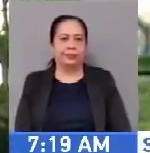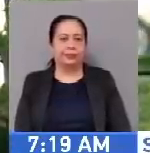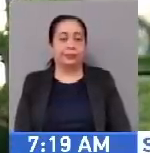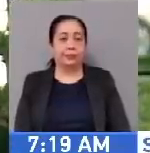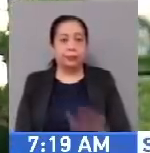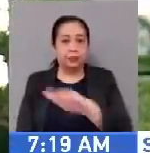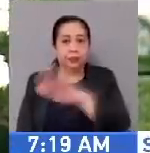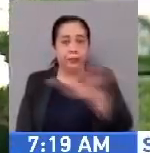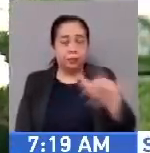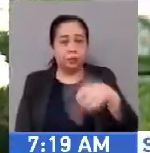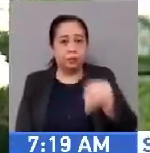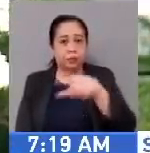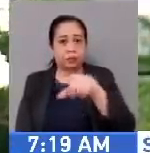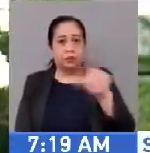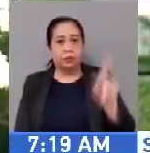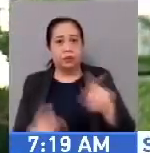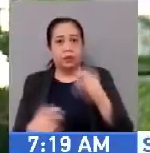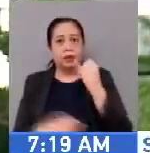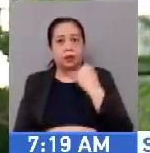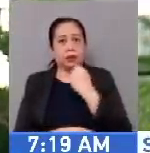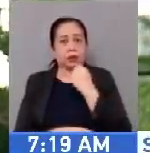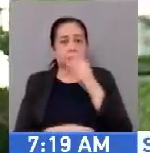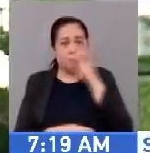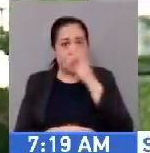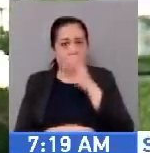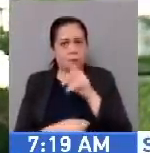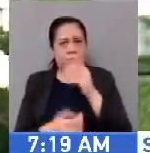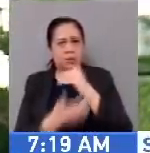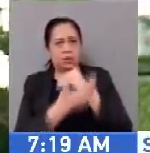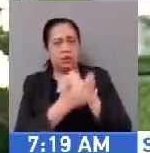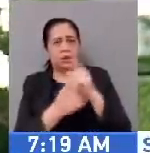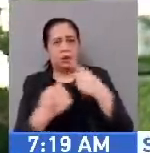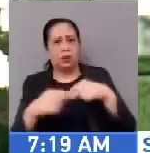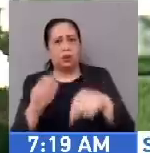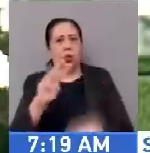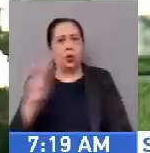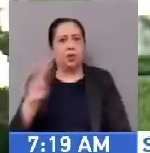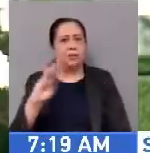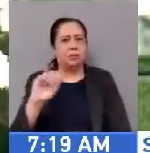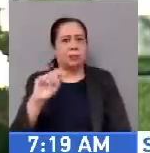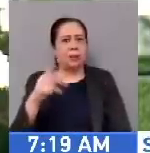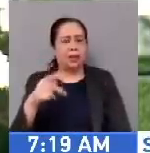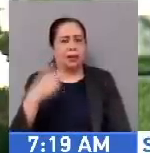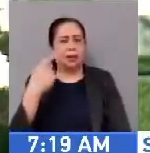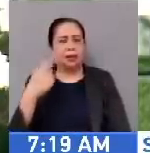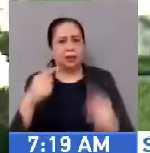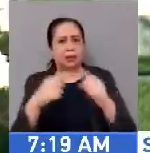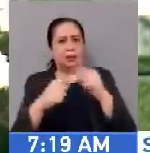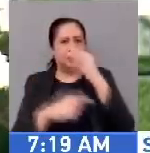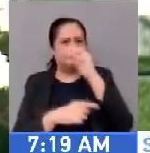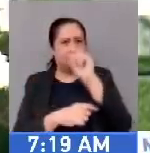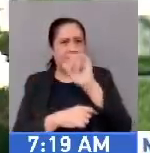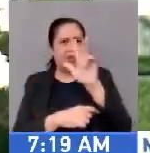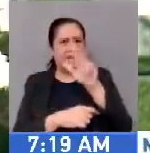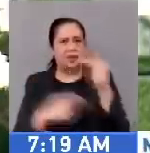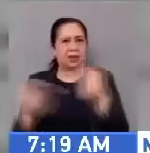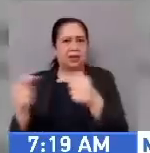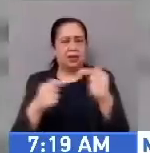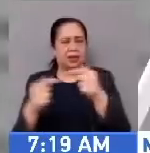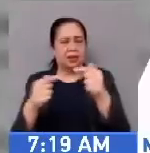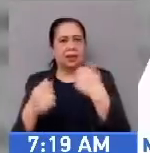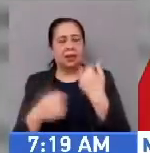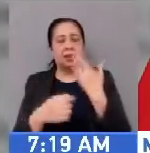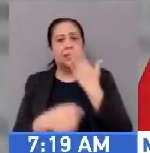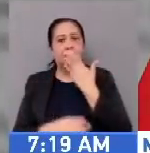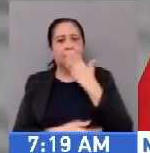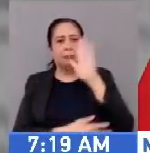kababayan natin sa Israel, iwasan ang pagpunta sa West Bank hanggang May 3 dahil pa rin po yan sa tensyon sa Jerusalem. Partikular